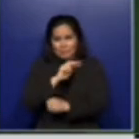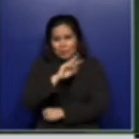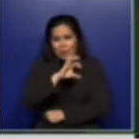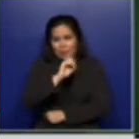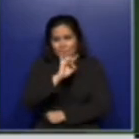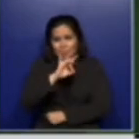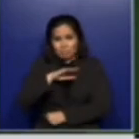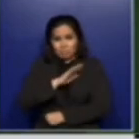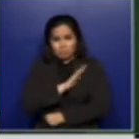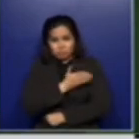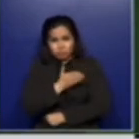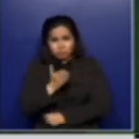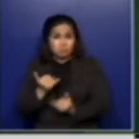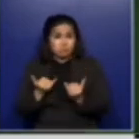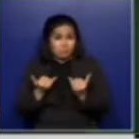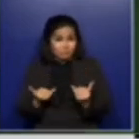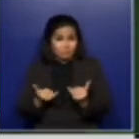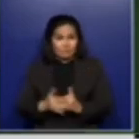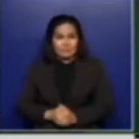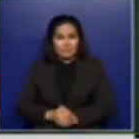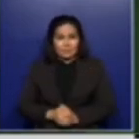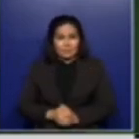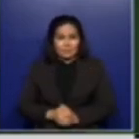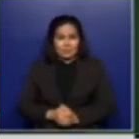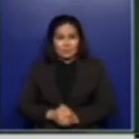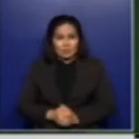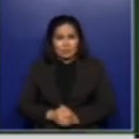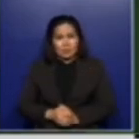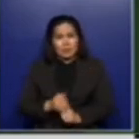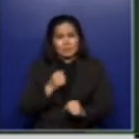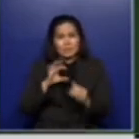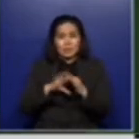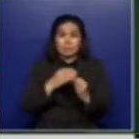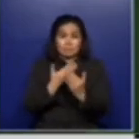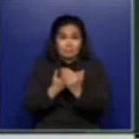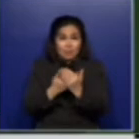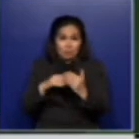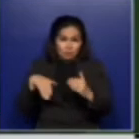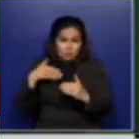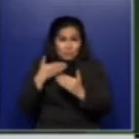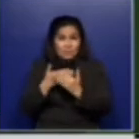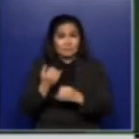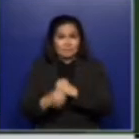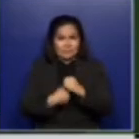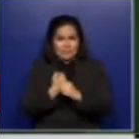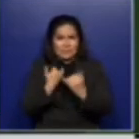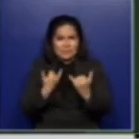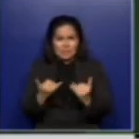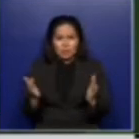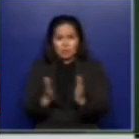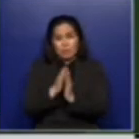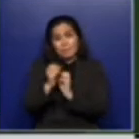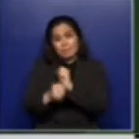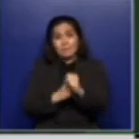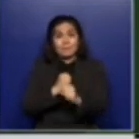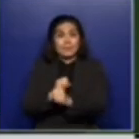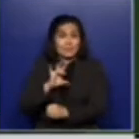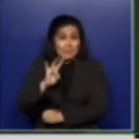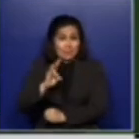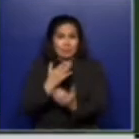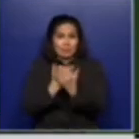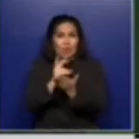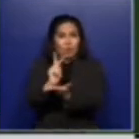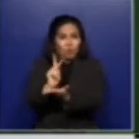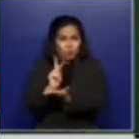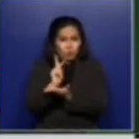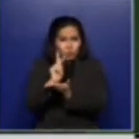2558นะครับหมายถึงเข้ามาจัดทำงบประมาณจนถึงปีนี้รวม7ปีงบประมาณเนี่ยท่านใช้เงินกู้ไปอย่